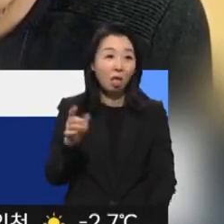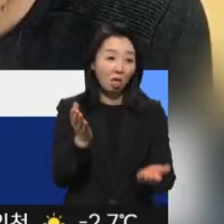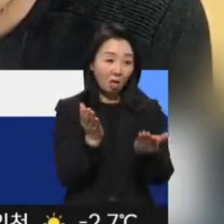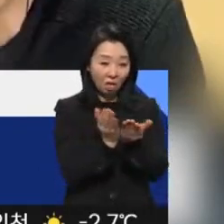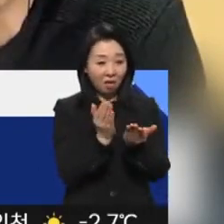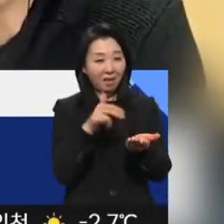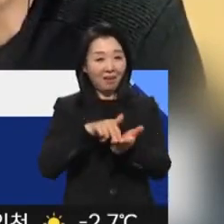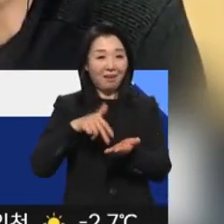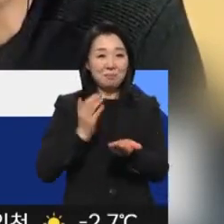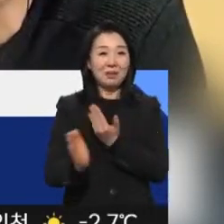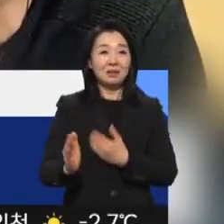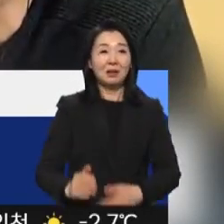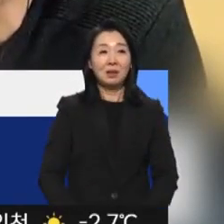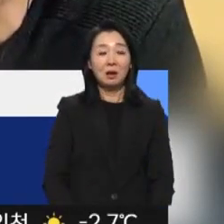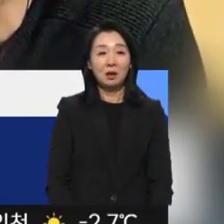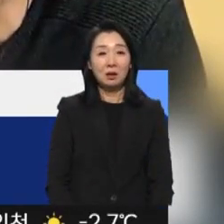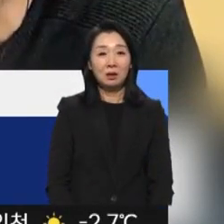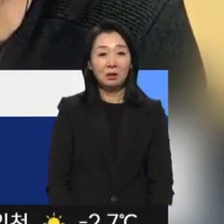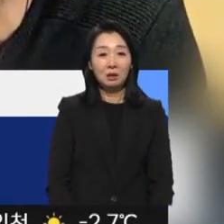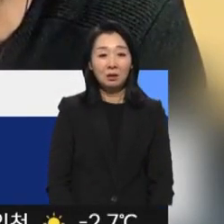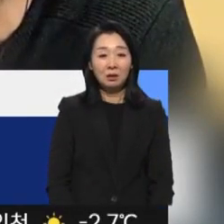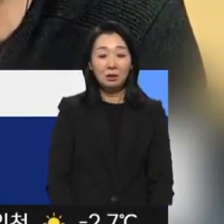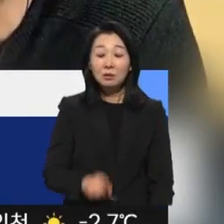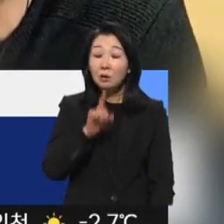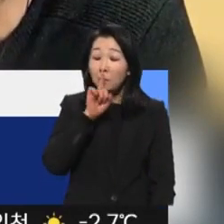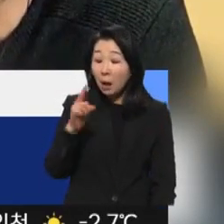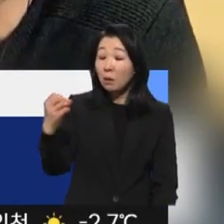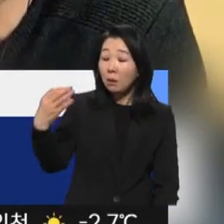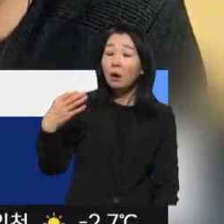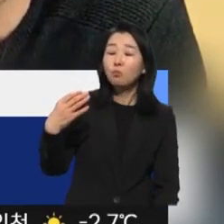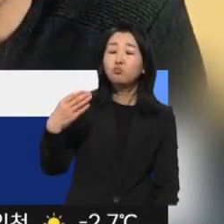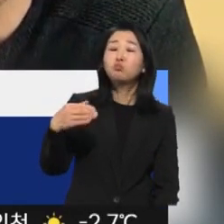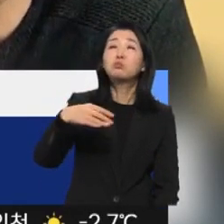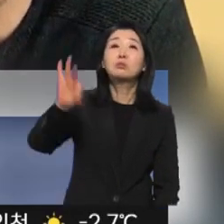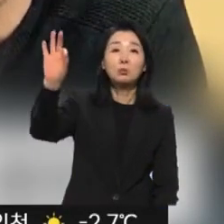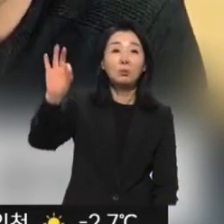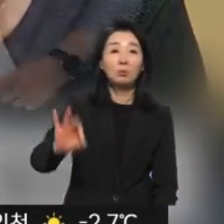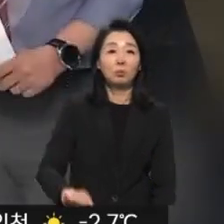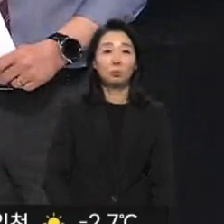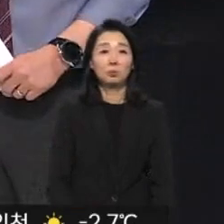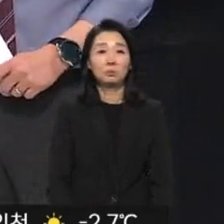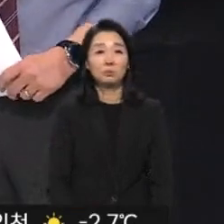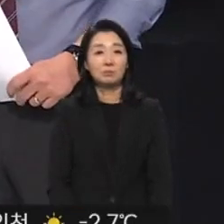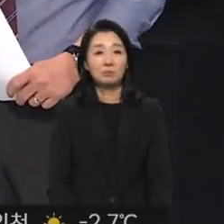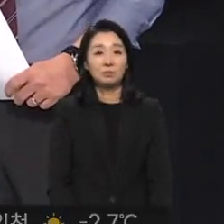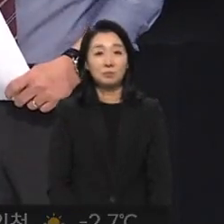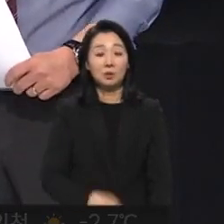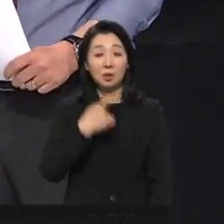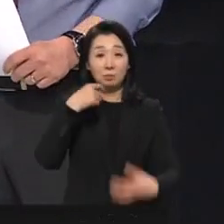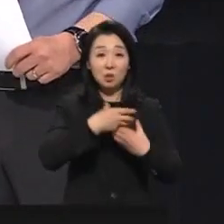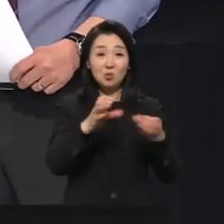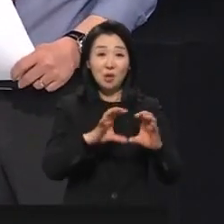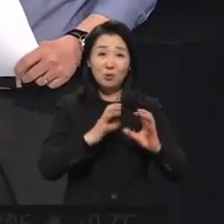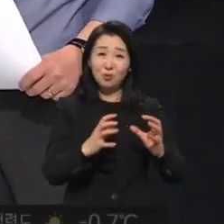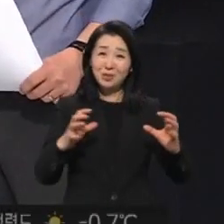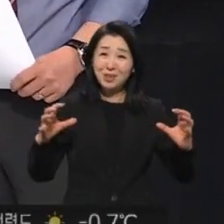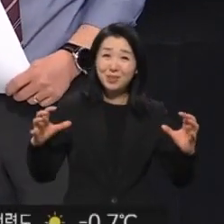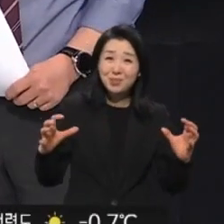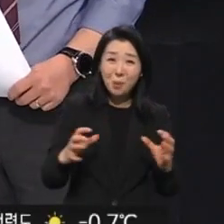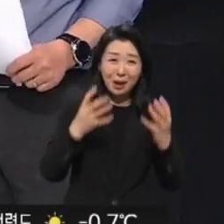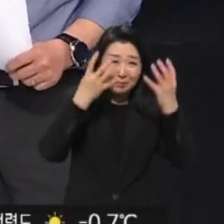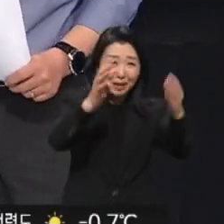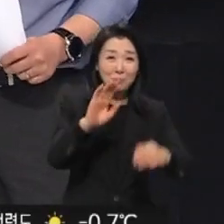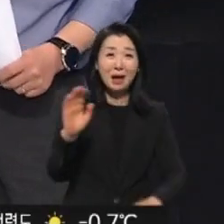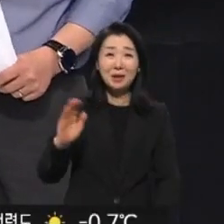않거든요. 그 부분 뭐 지적은 뭐 나름대로 일리는 있다고 생각을 합니다. 민주당은 국민통합 사면이